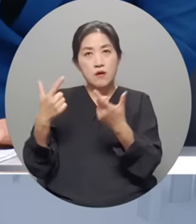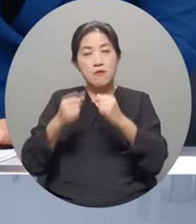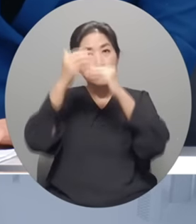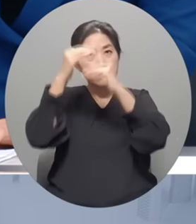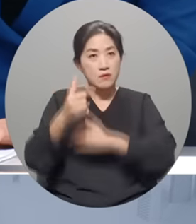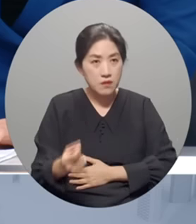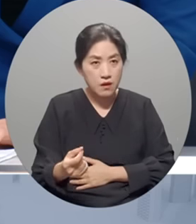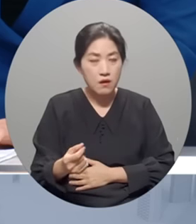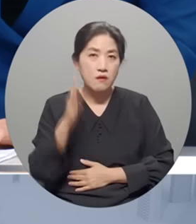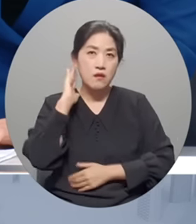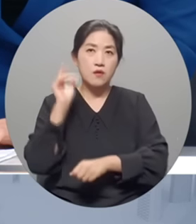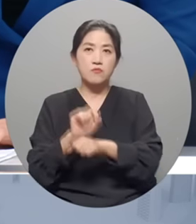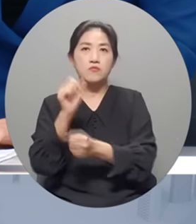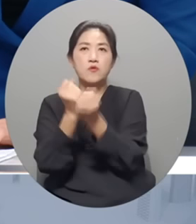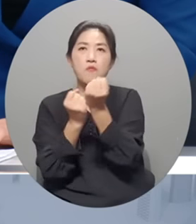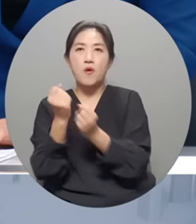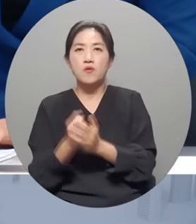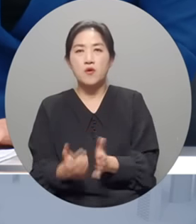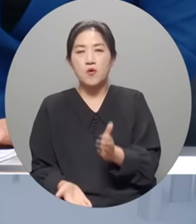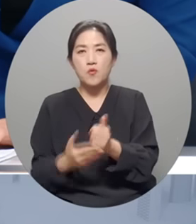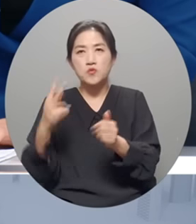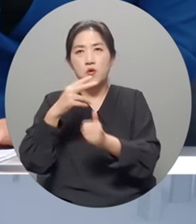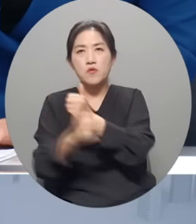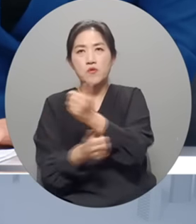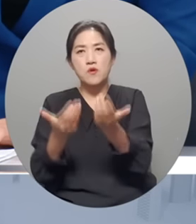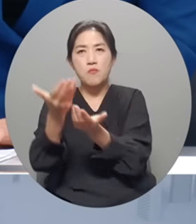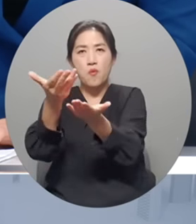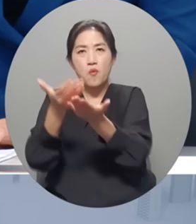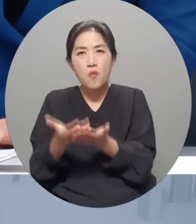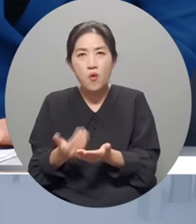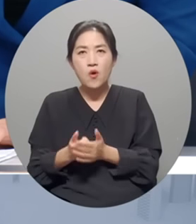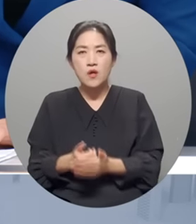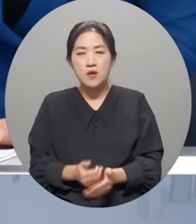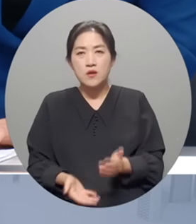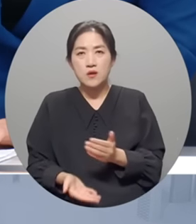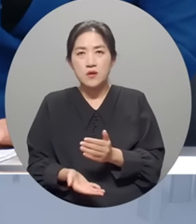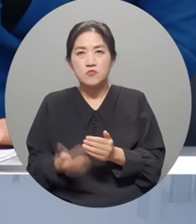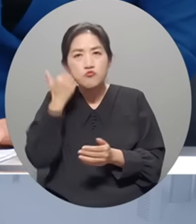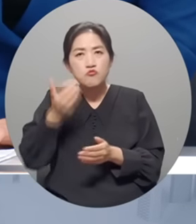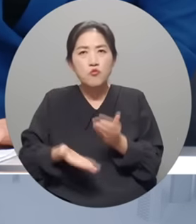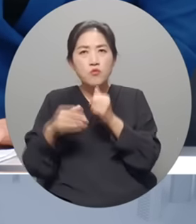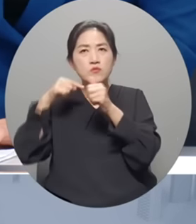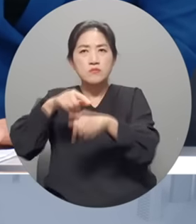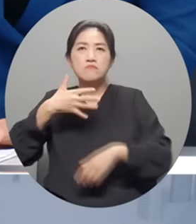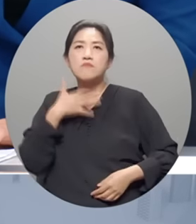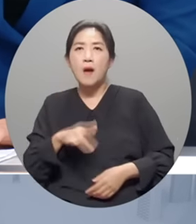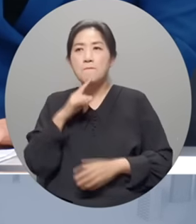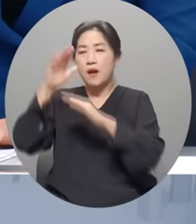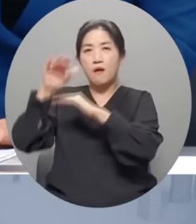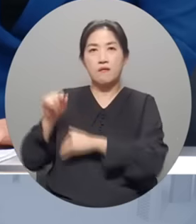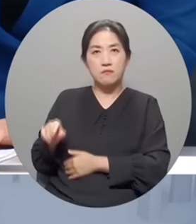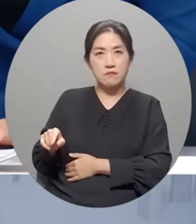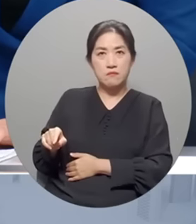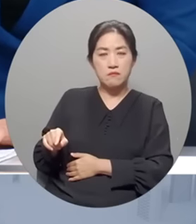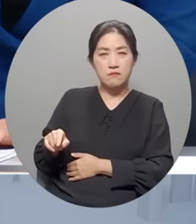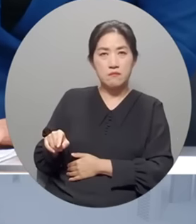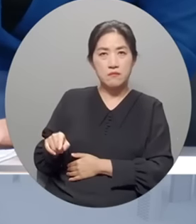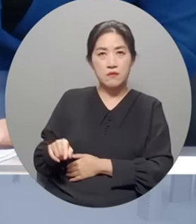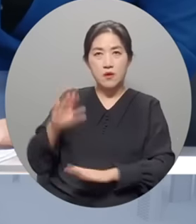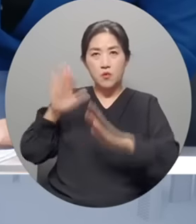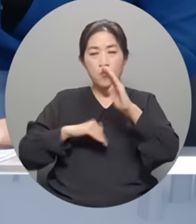해석되는데 대통령실 해명은 공간위의 보고를 받거나 공천을 지시한 적도 없다가 전부였습니다. 공식